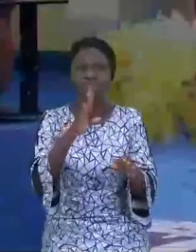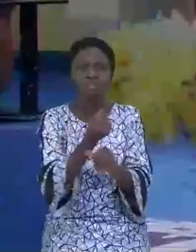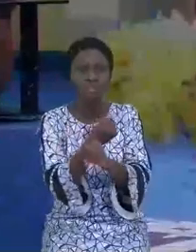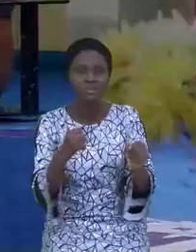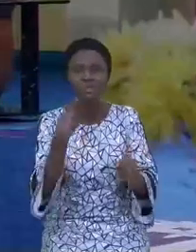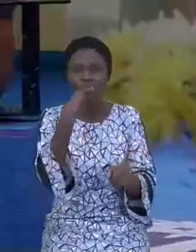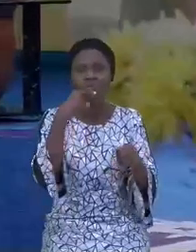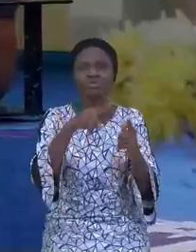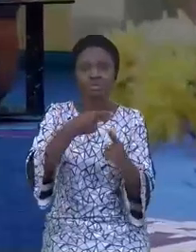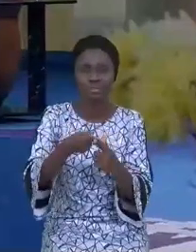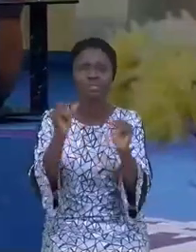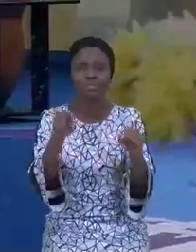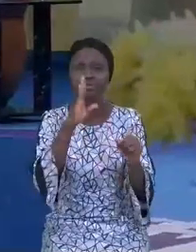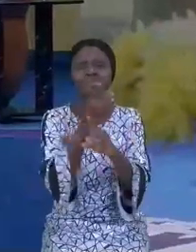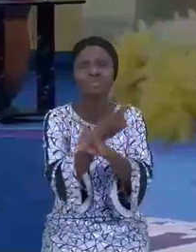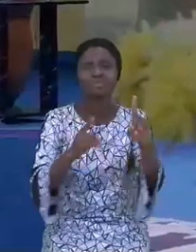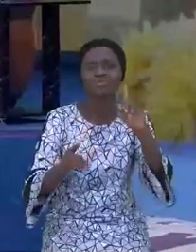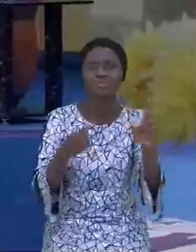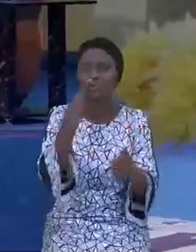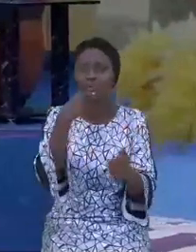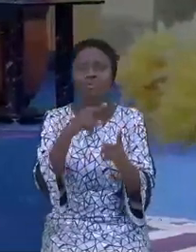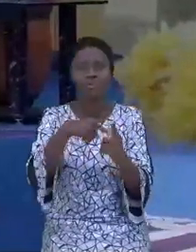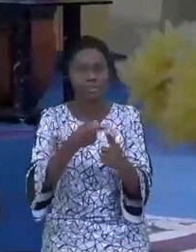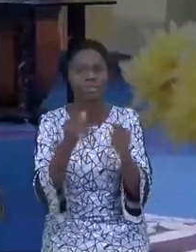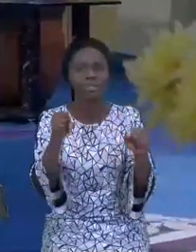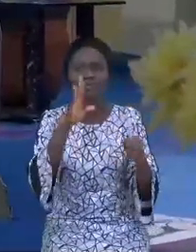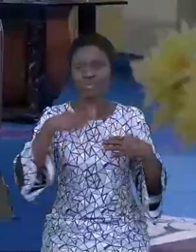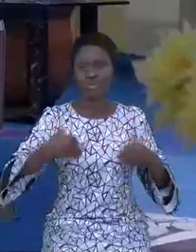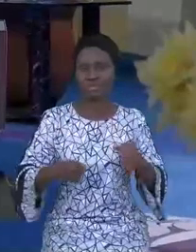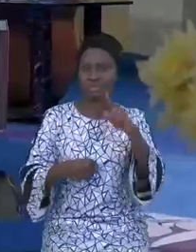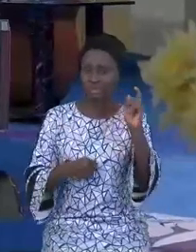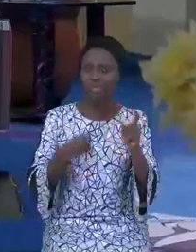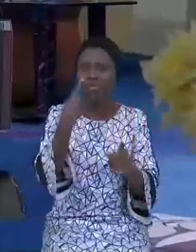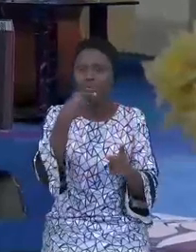qui peut être guéri, qui peut être élevé,